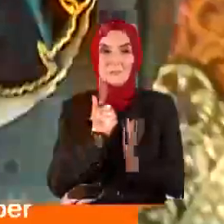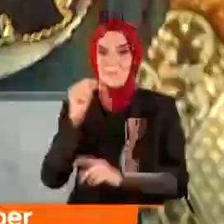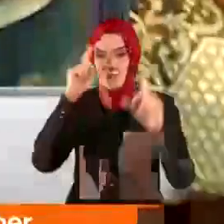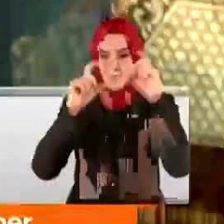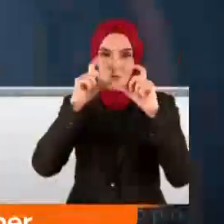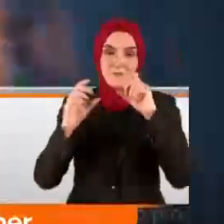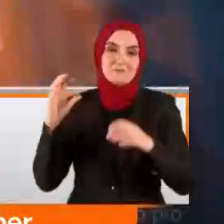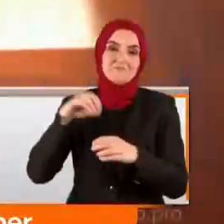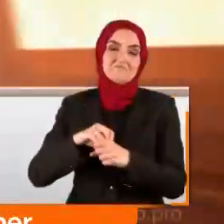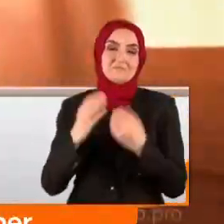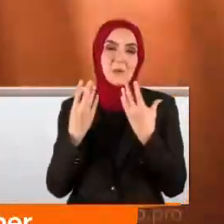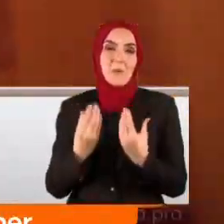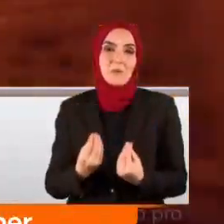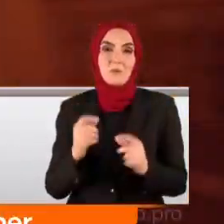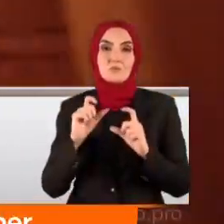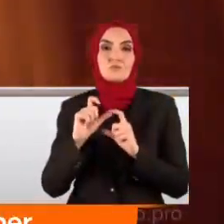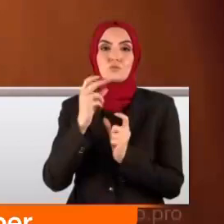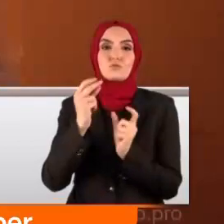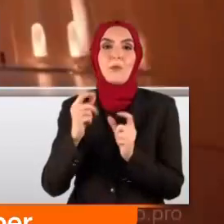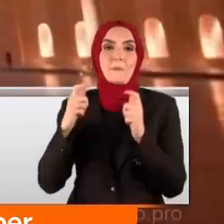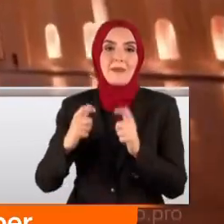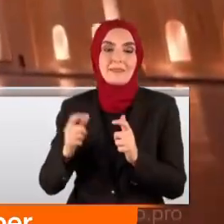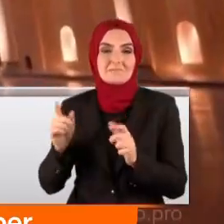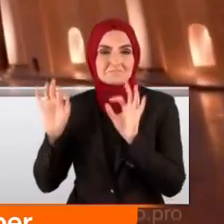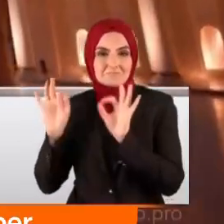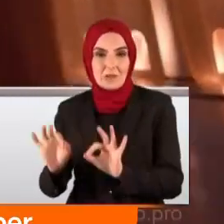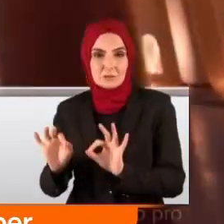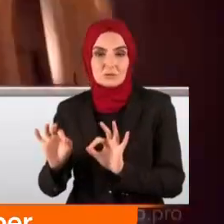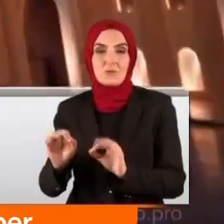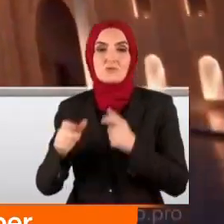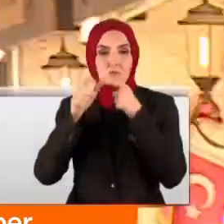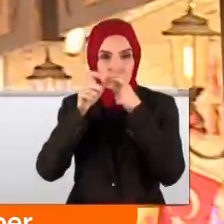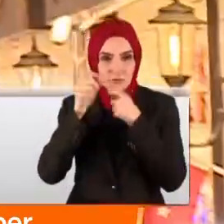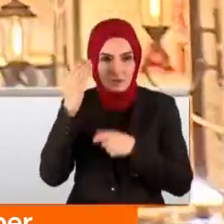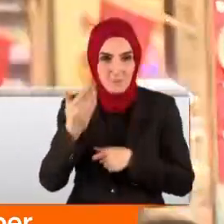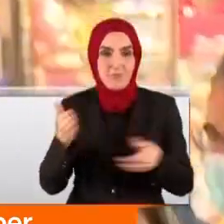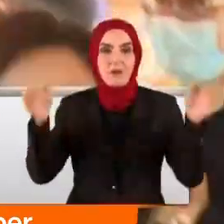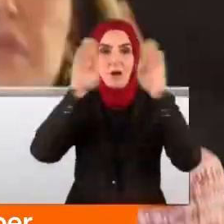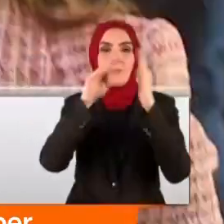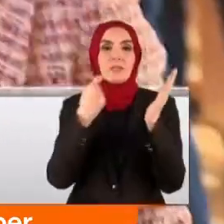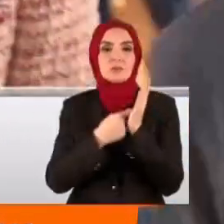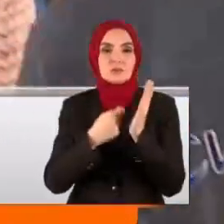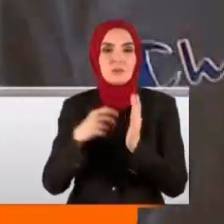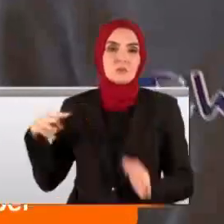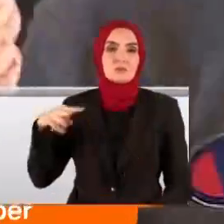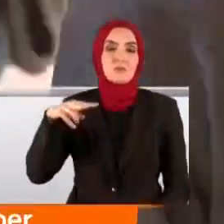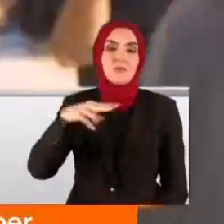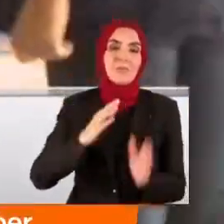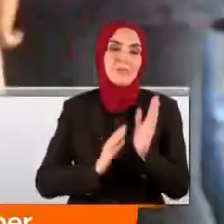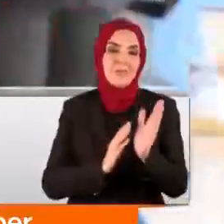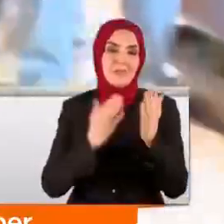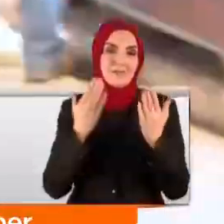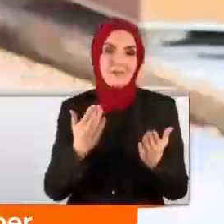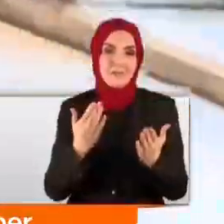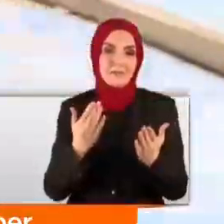karelerine yansıtılıyor. Süleymaniye'den başlayan rota Sultanahmet ve Kapalı Çarşı'ya kadar uzanıyor. Tarihi yapısı, mis gibi baharat